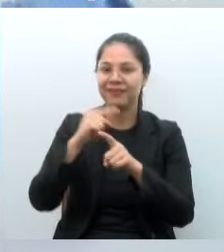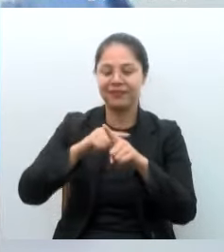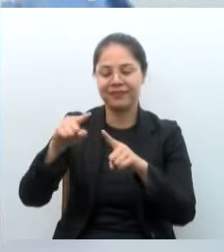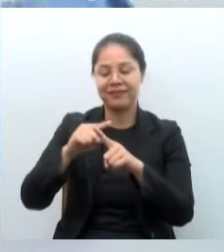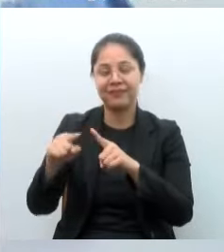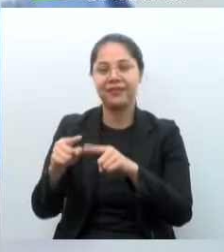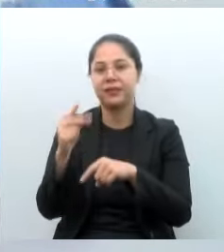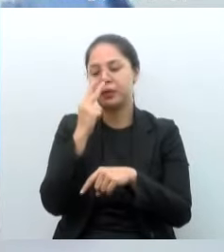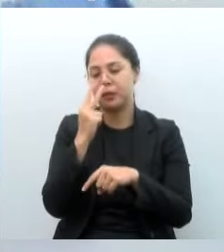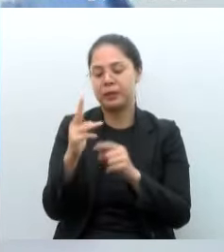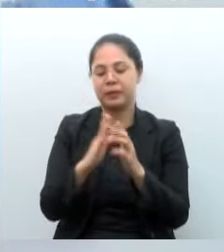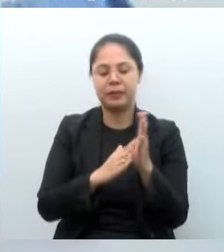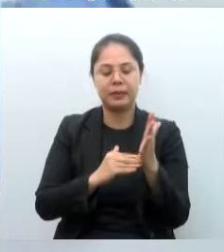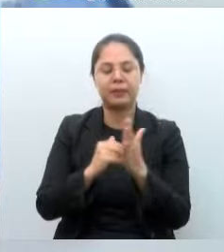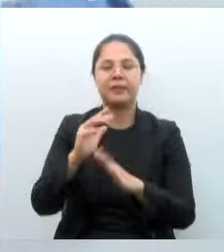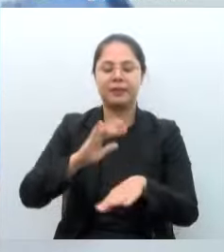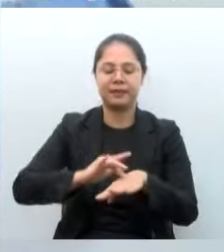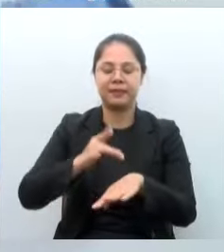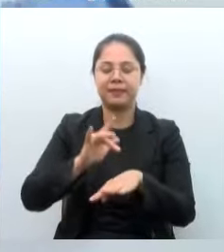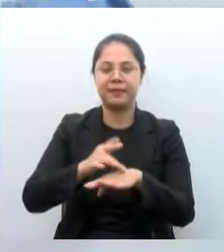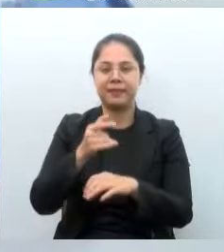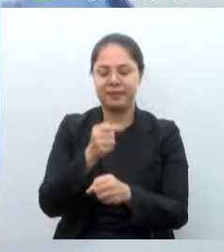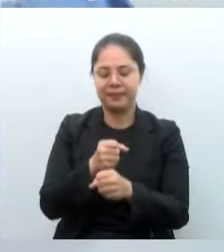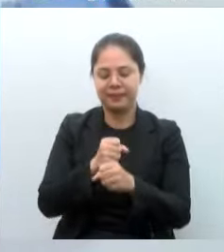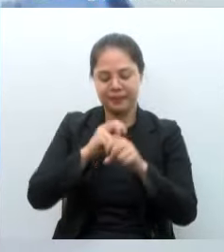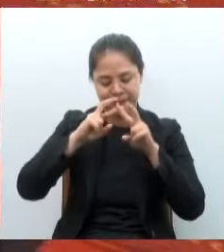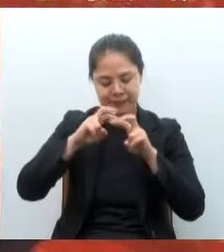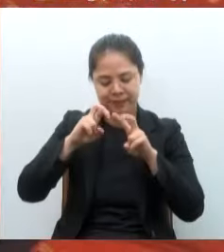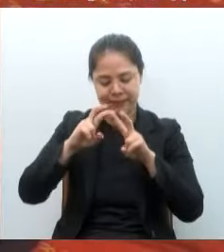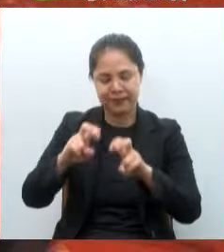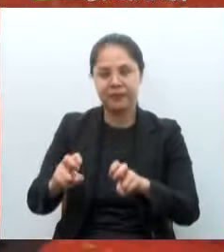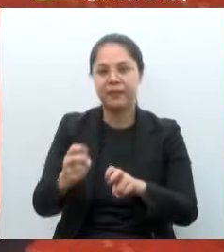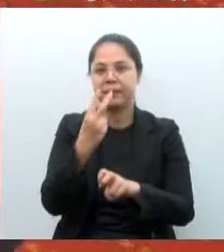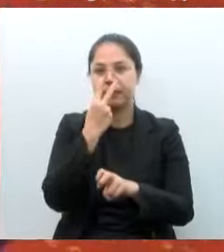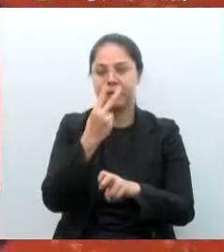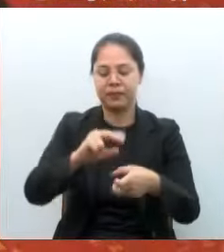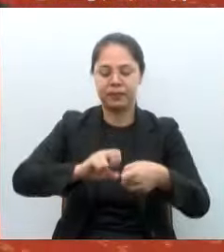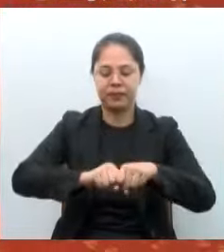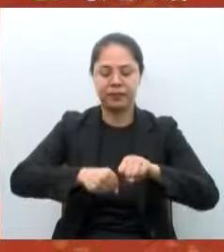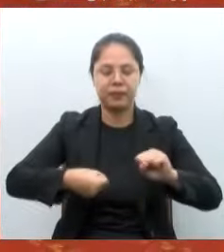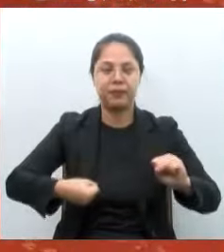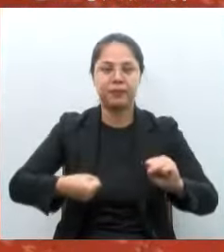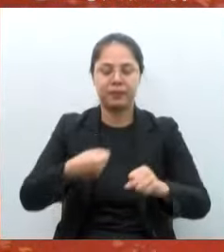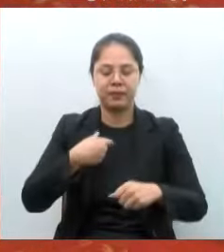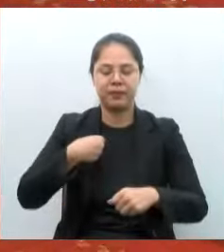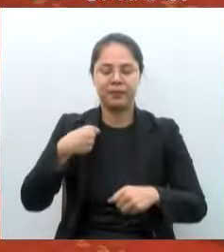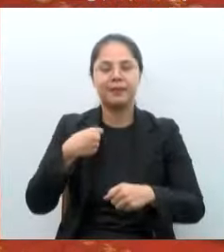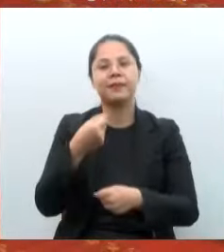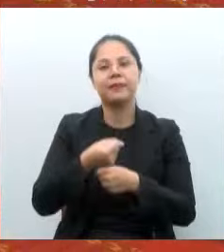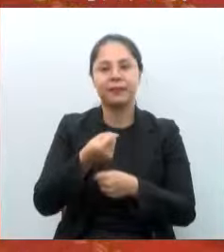เกิดสีเป็นสีจากธรรมชาติแล้วก็มาศึกษาเพิ่มเติมเกี่ยวกับการทำผ้ามัดย้อมก็จัดทำโด